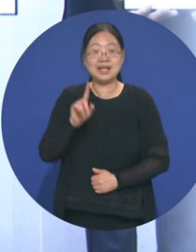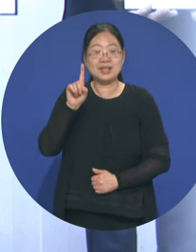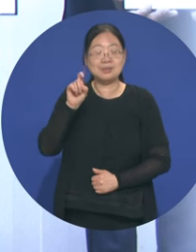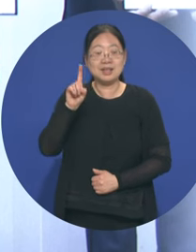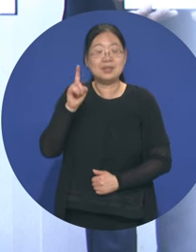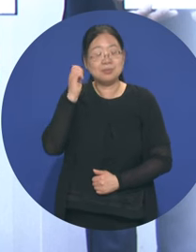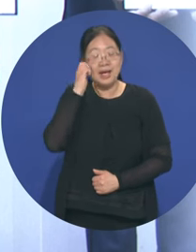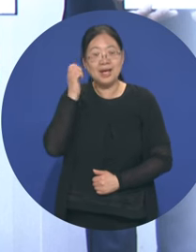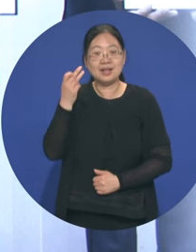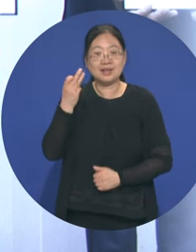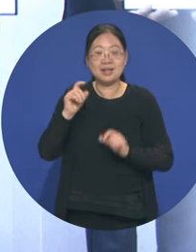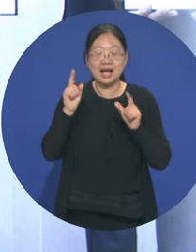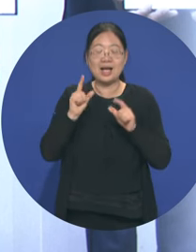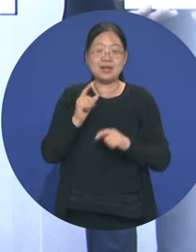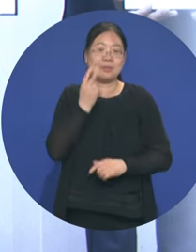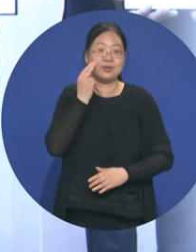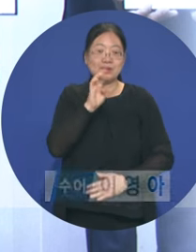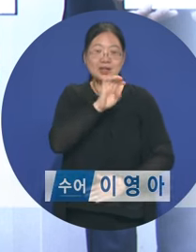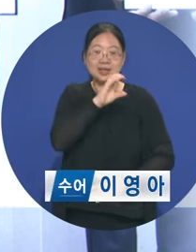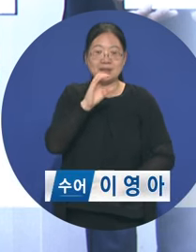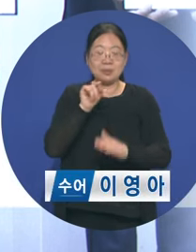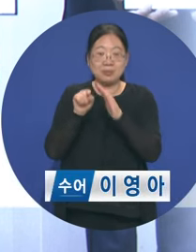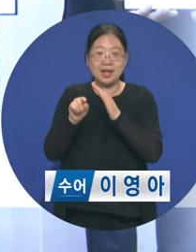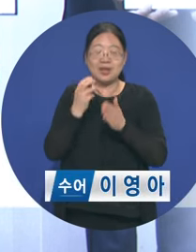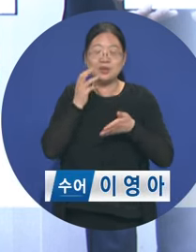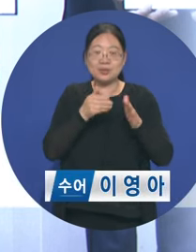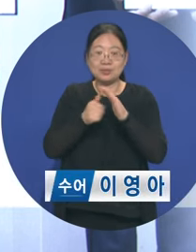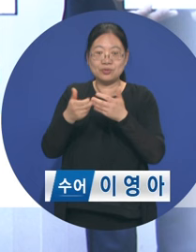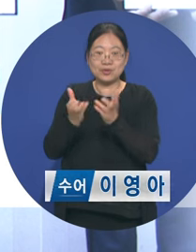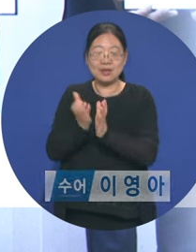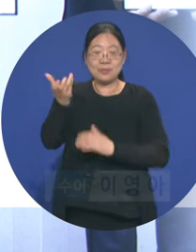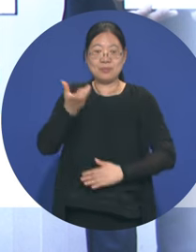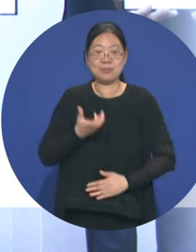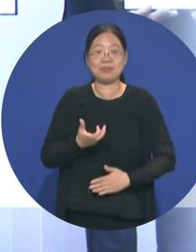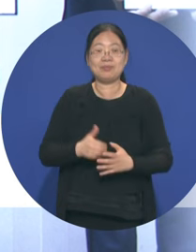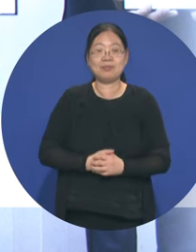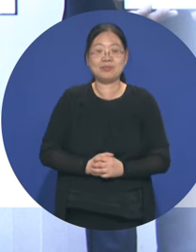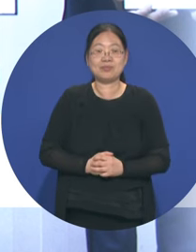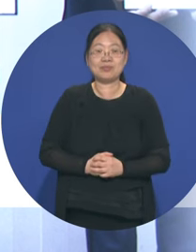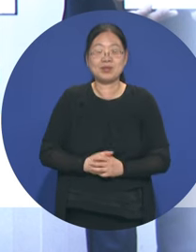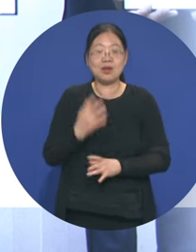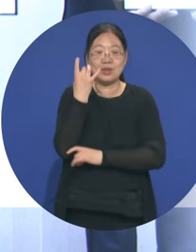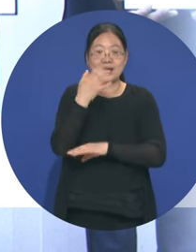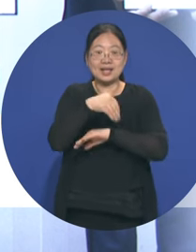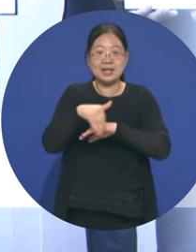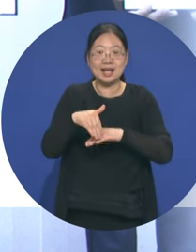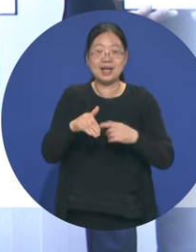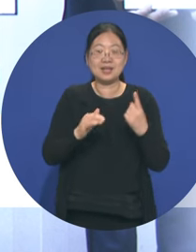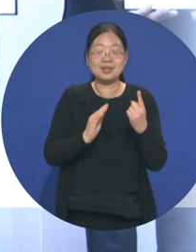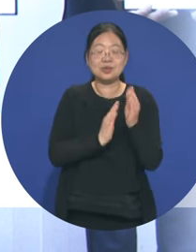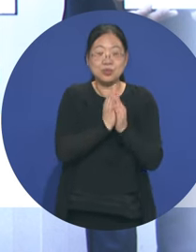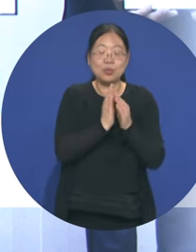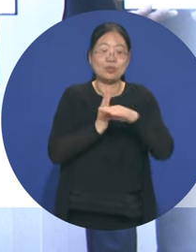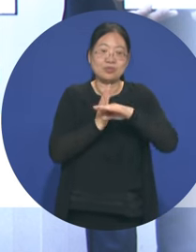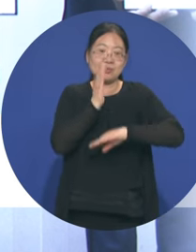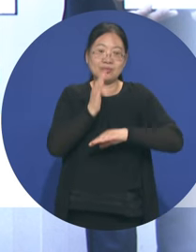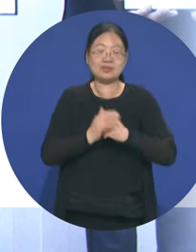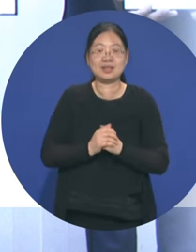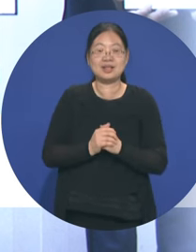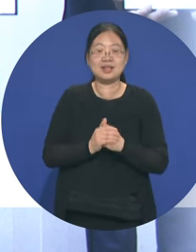11박 13일간 미국과 캐나다를 방문한 경기도 대표단이 귀국했습니다. 당초 예상했던 1조 원을 훌쩍